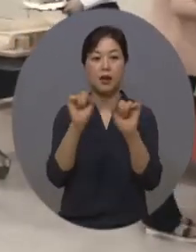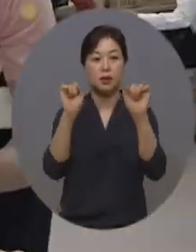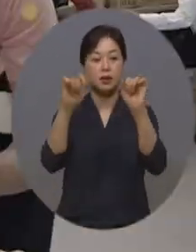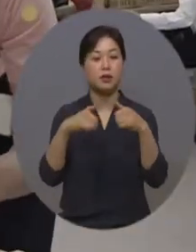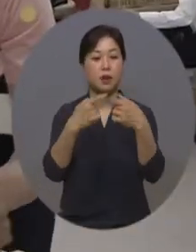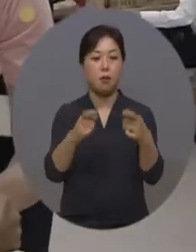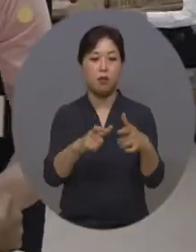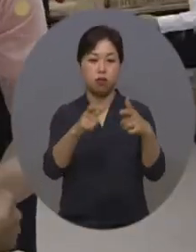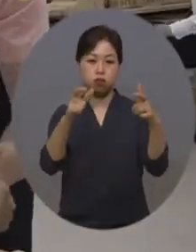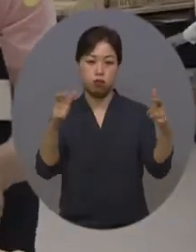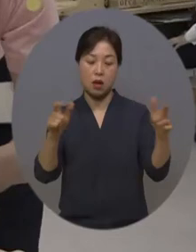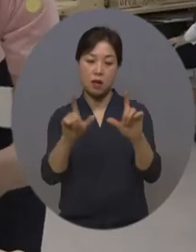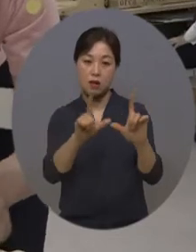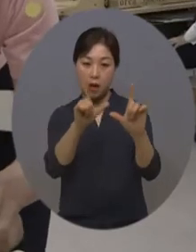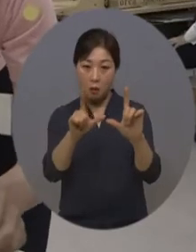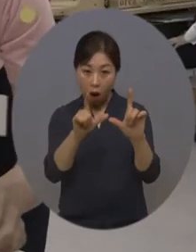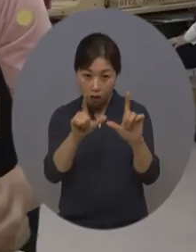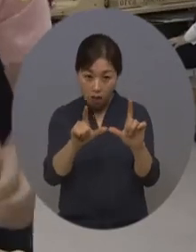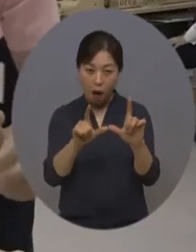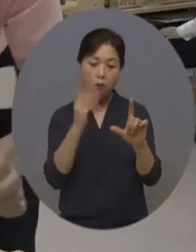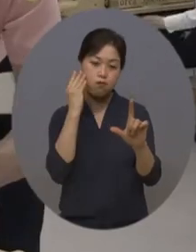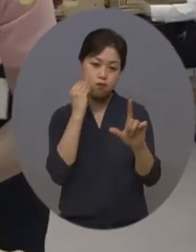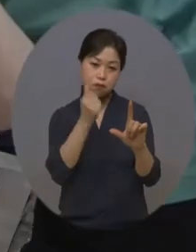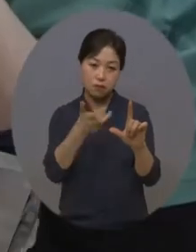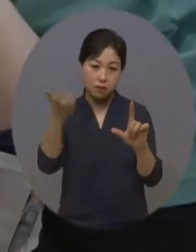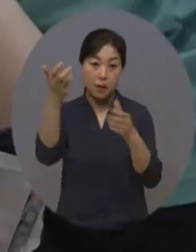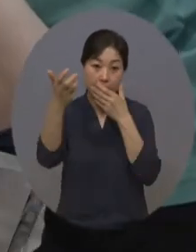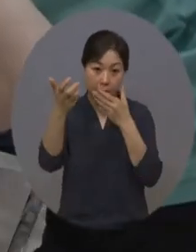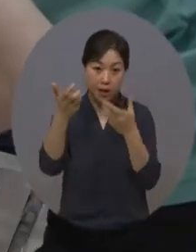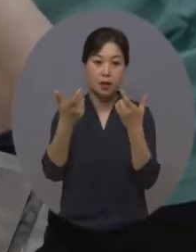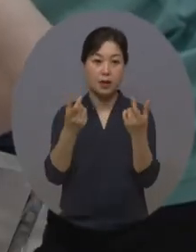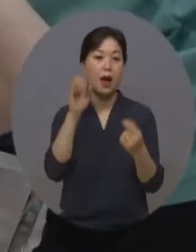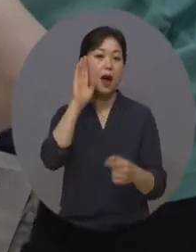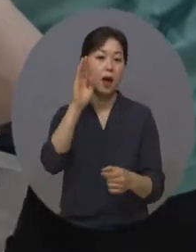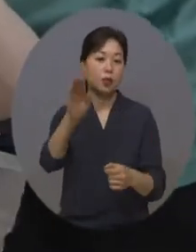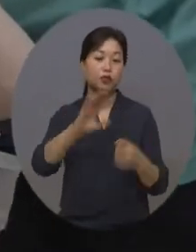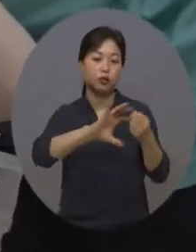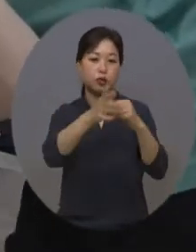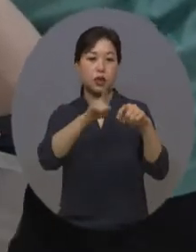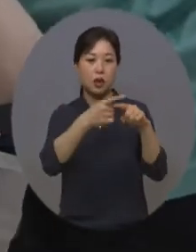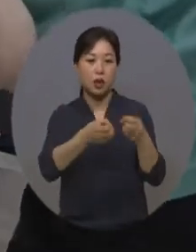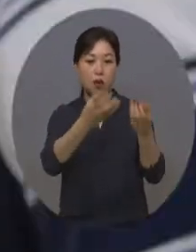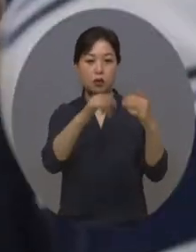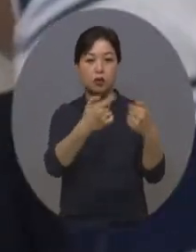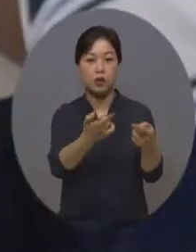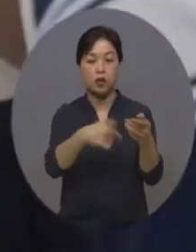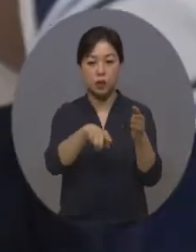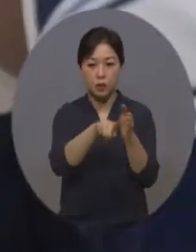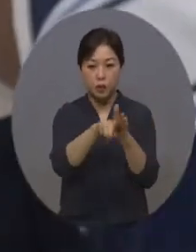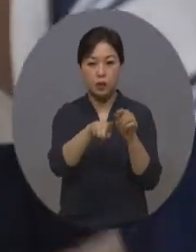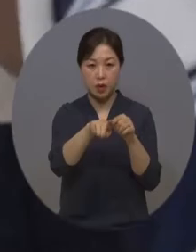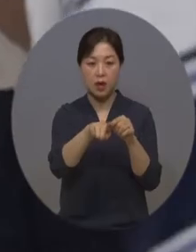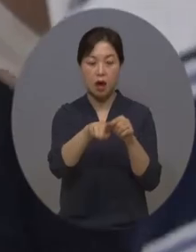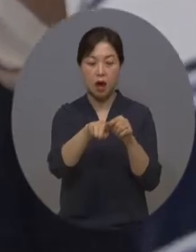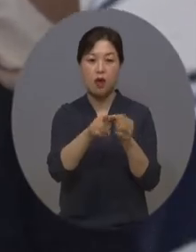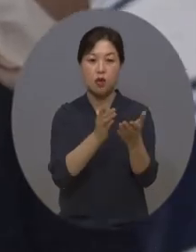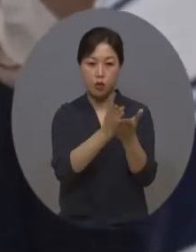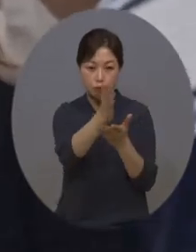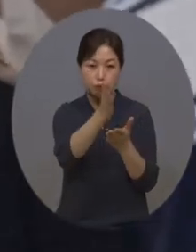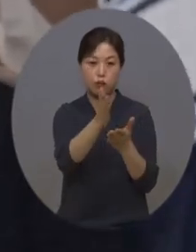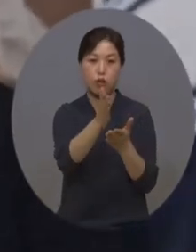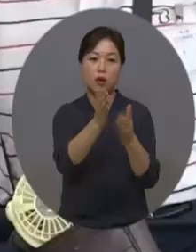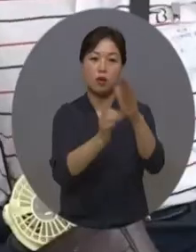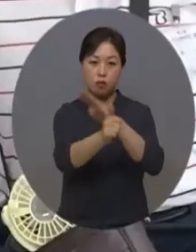확대로 삶의 질이 높아질 것으로 기대되는 가운데 향후 국제대회 출전을 위한 엘리트 선수 발굴에도 적극